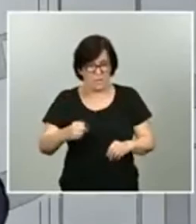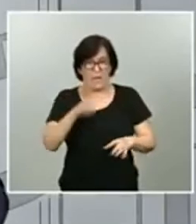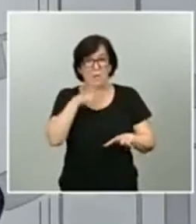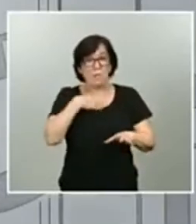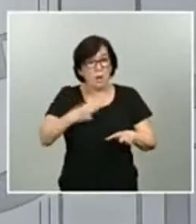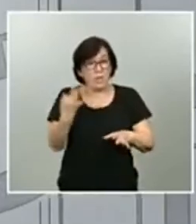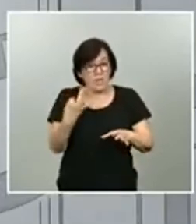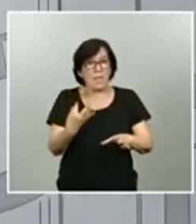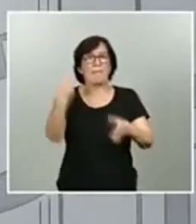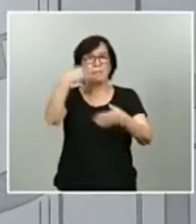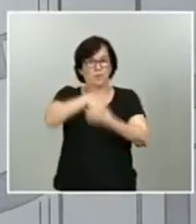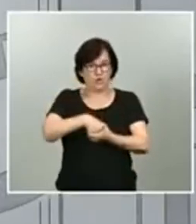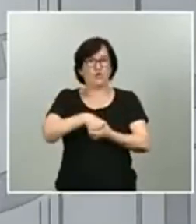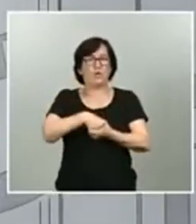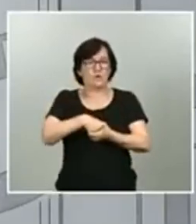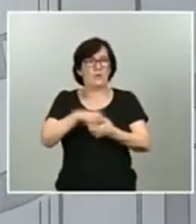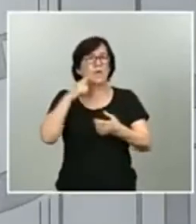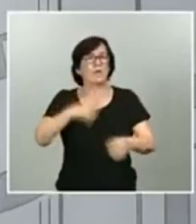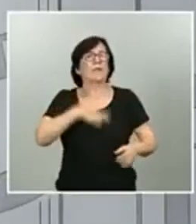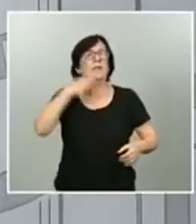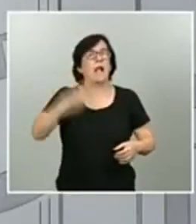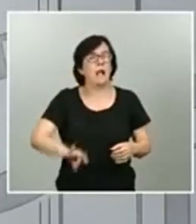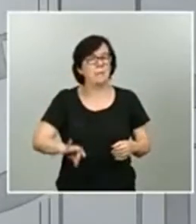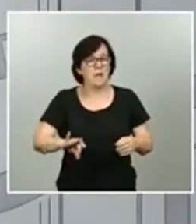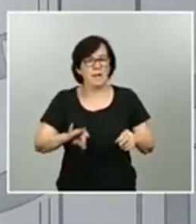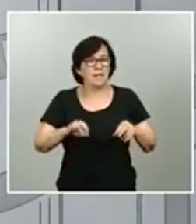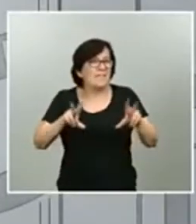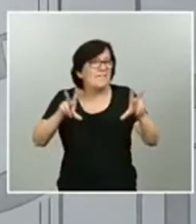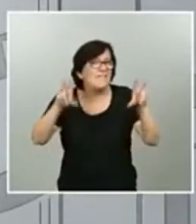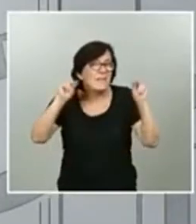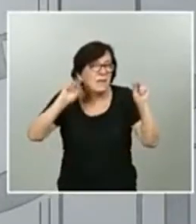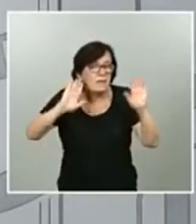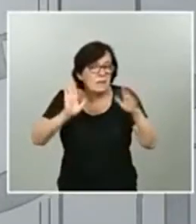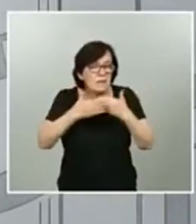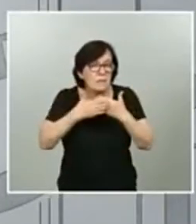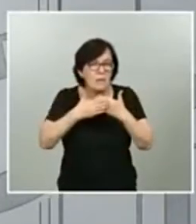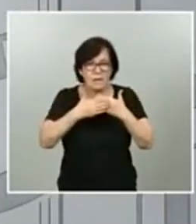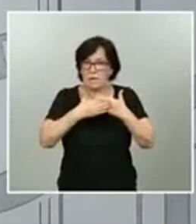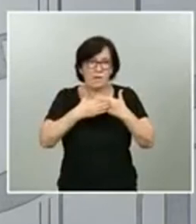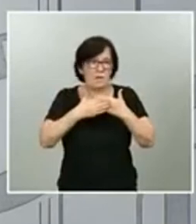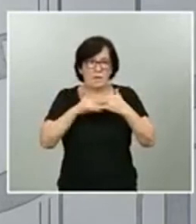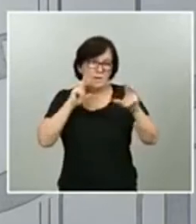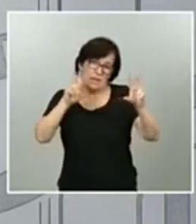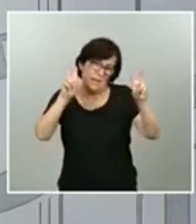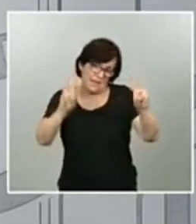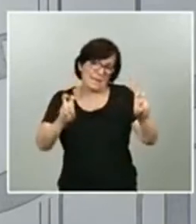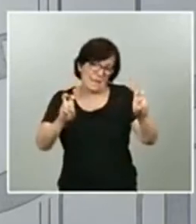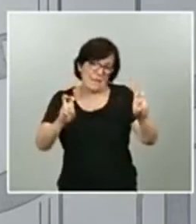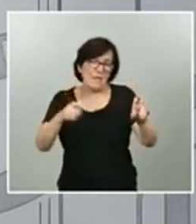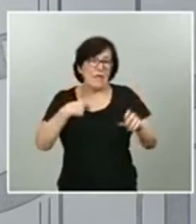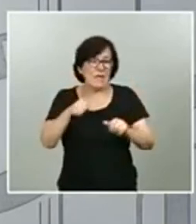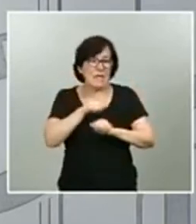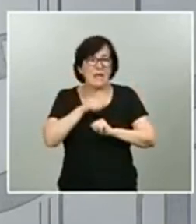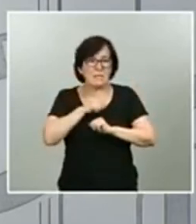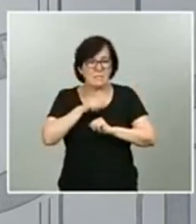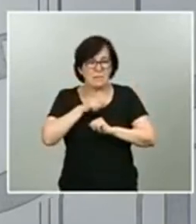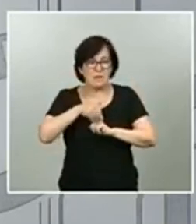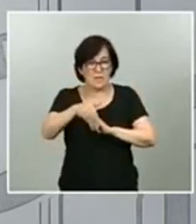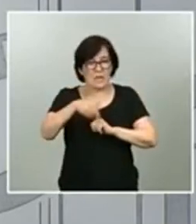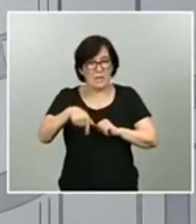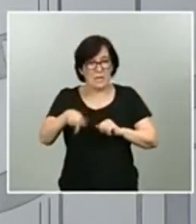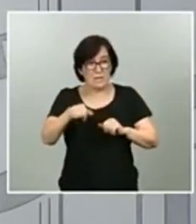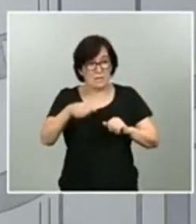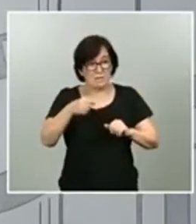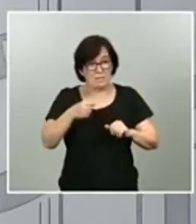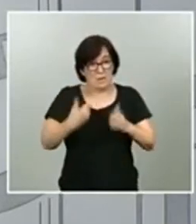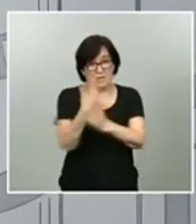E quando la chiuderemo, spero a questo punto nel volgere di qualche giorno, e i ministri sanno